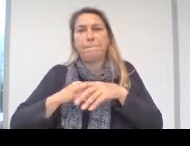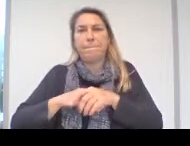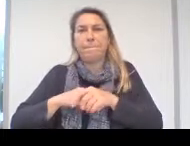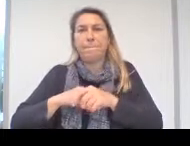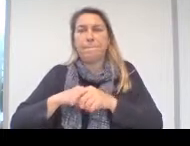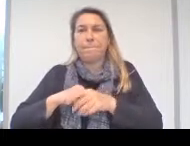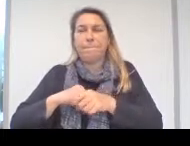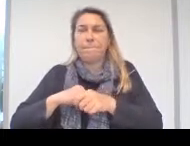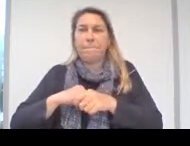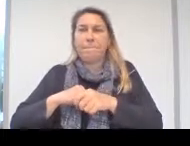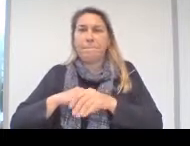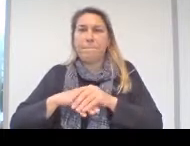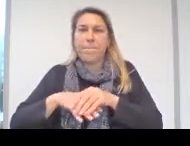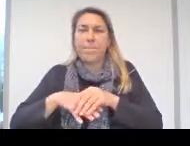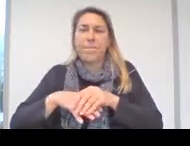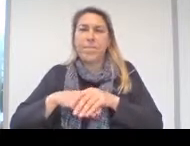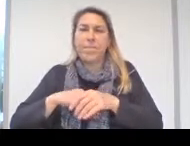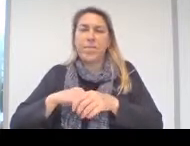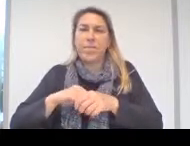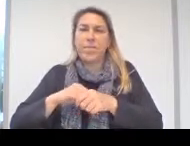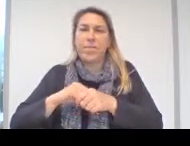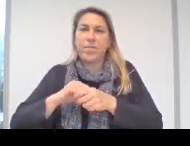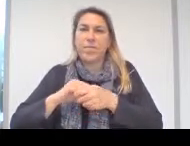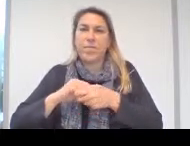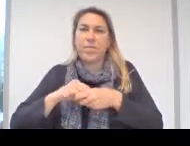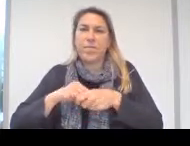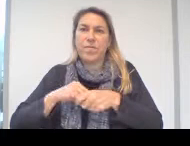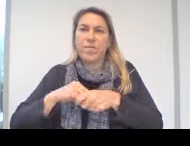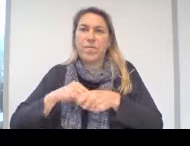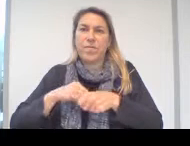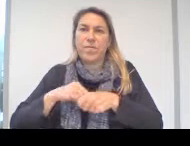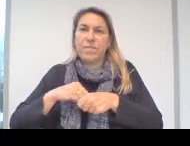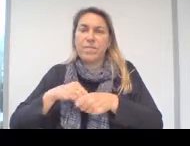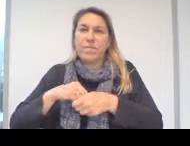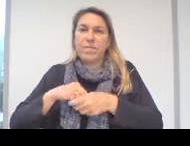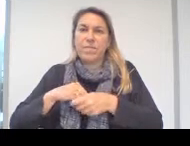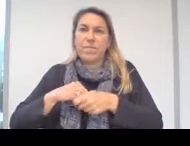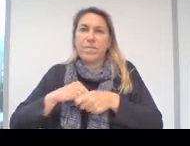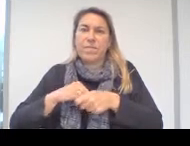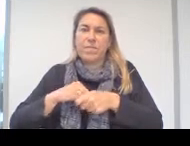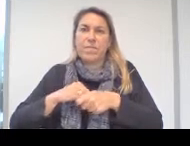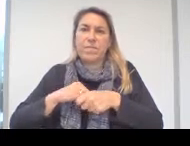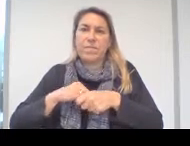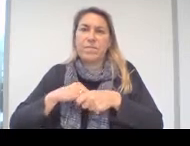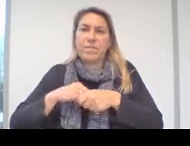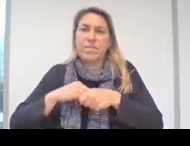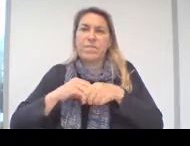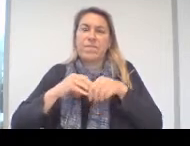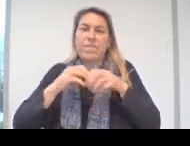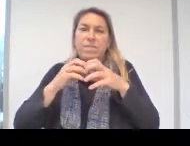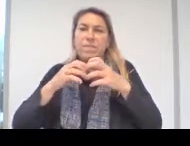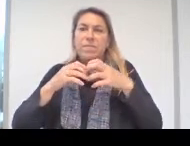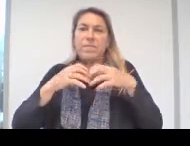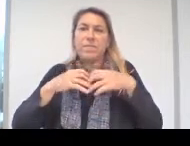des publics, alors selon le contrat, moins de 30 ans ou tous âges pour le contrat de professionnalisation. Et là